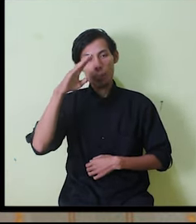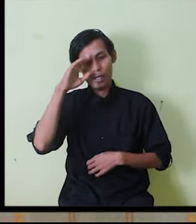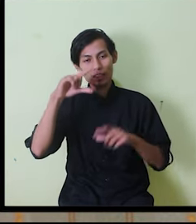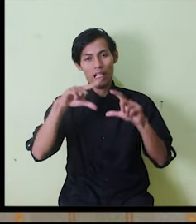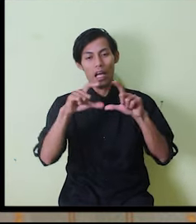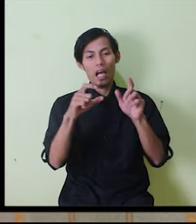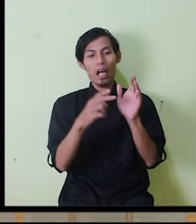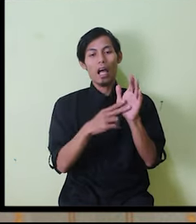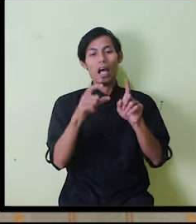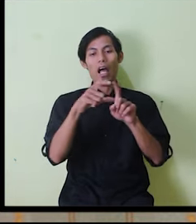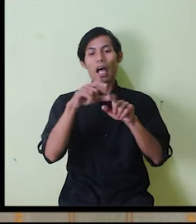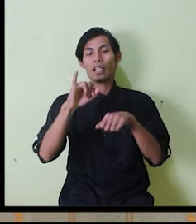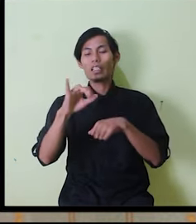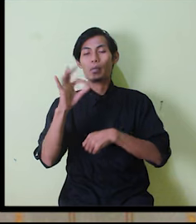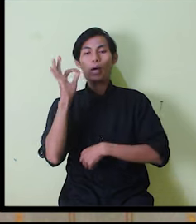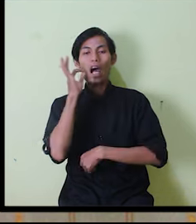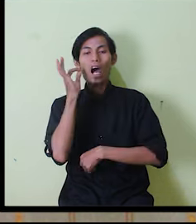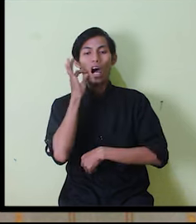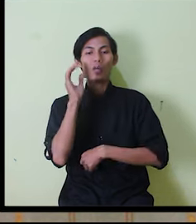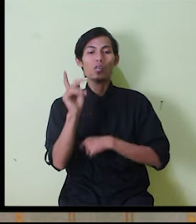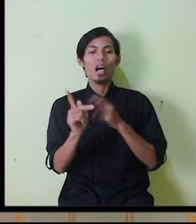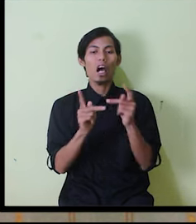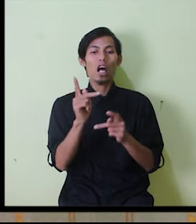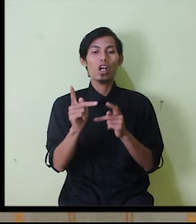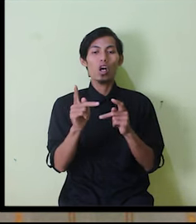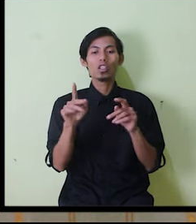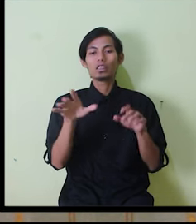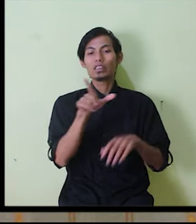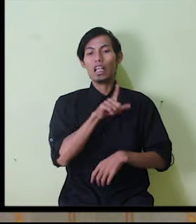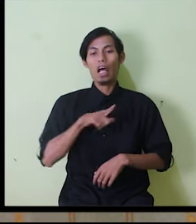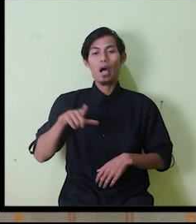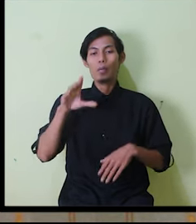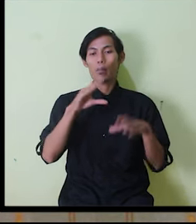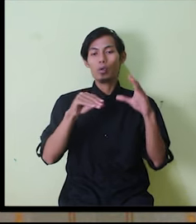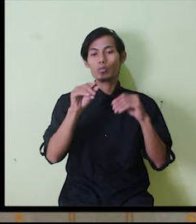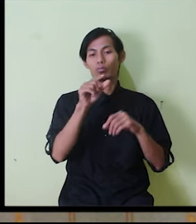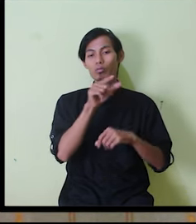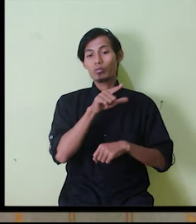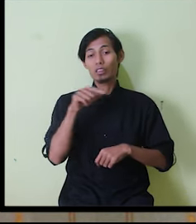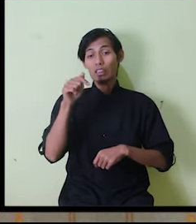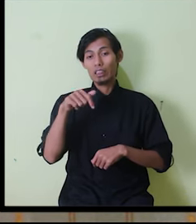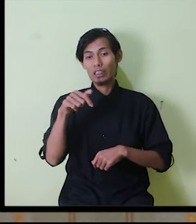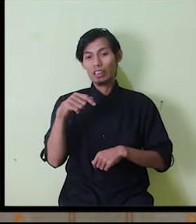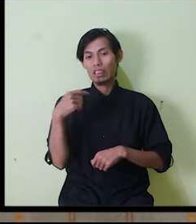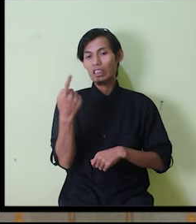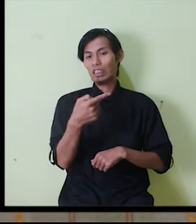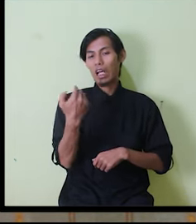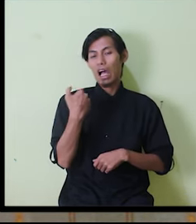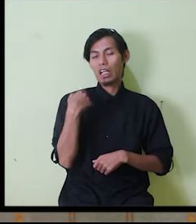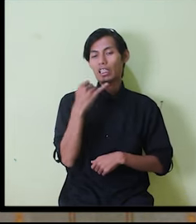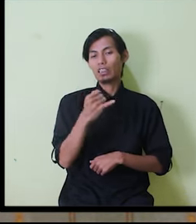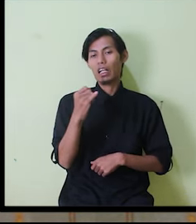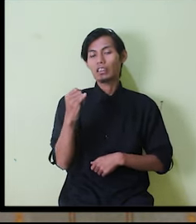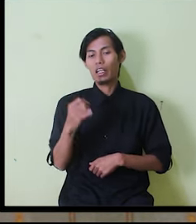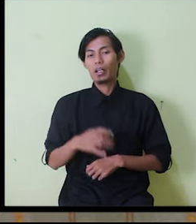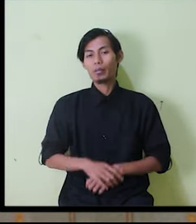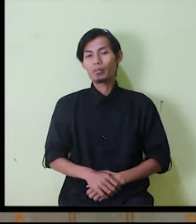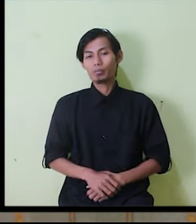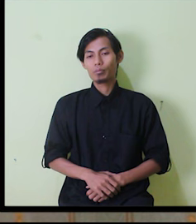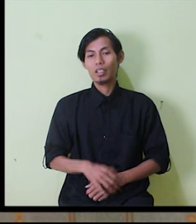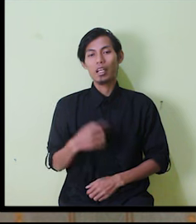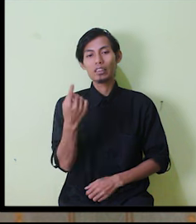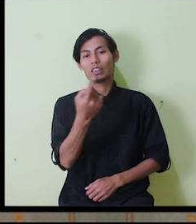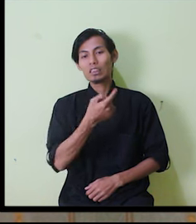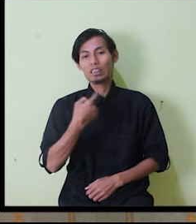jika ada hal-hal yang kurang berkenan selama proses podcast ini dan kita akan bertemu lagi di podcast yang akan datang dengan